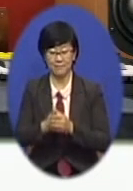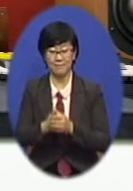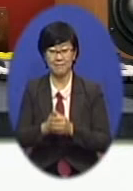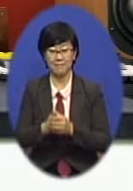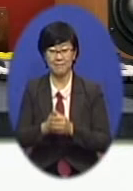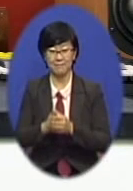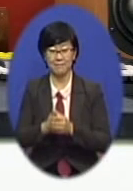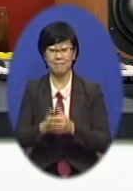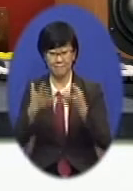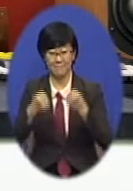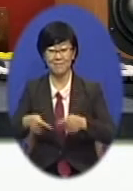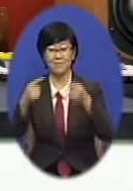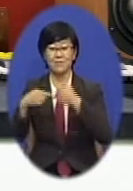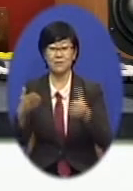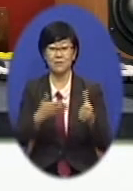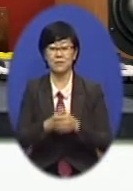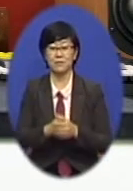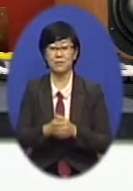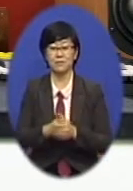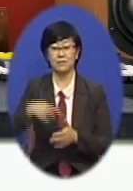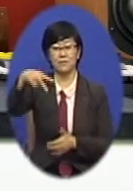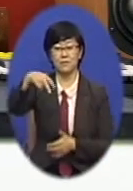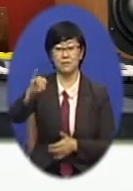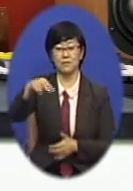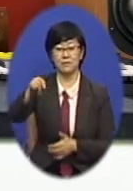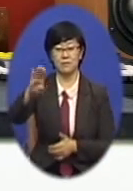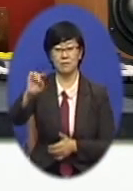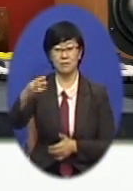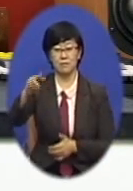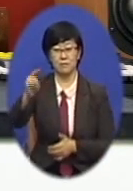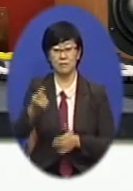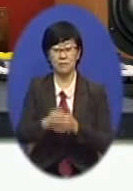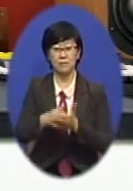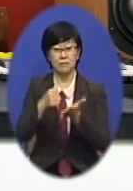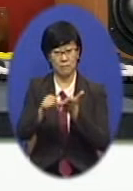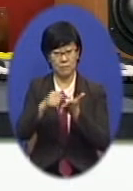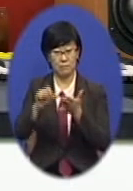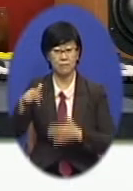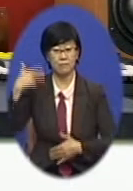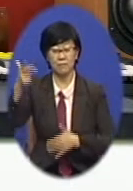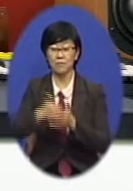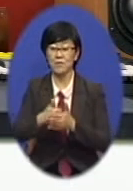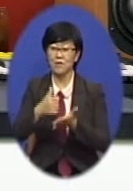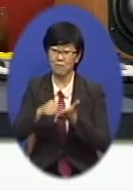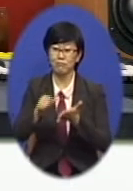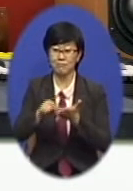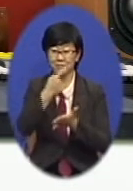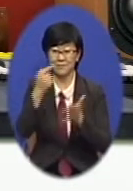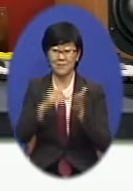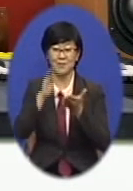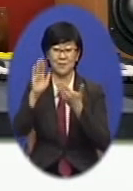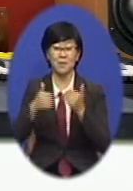남았습니다. 심사 좀 많이 해주세요. 시스브로 제품이 어떤 건지 궁금한데요. 한번 이제 다음 주에는 제가 어떤 네.